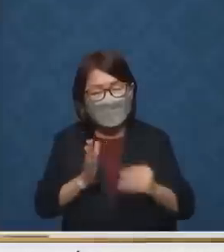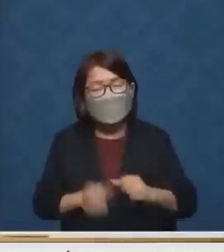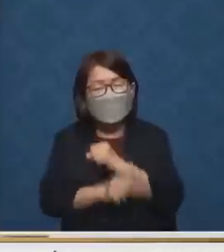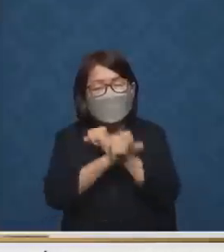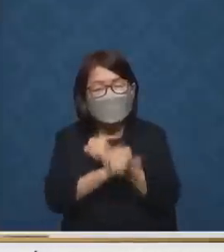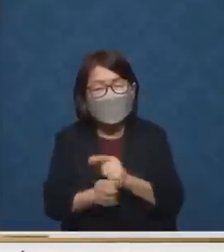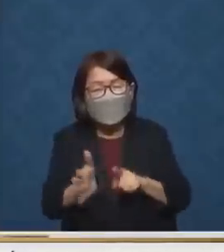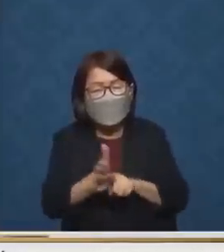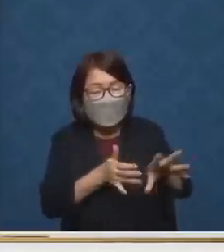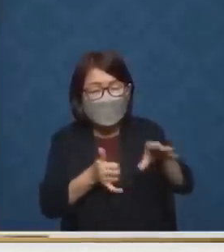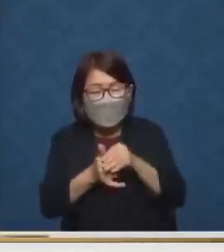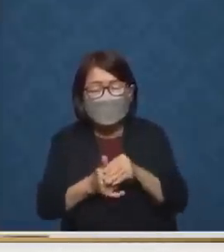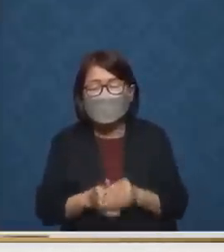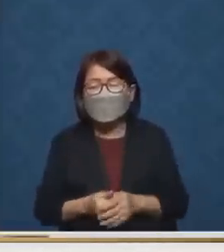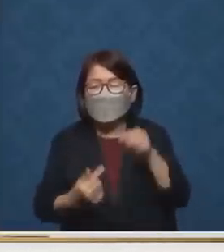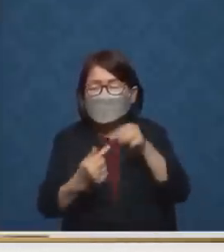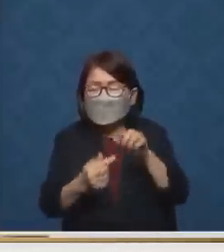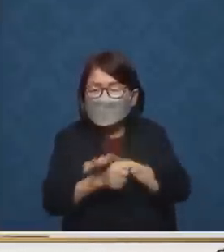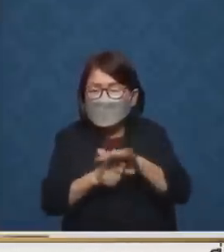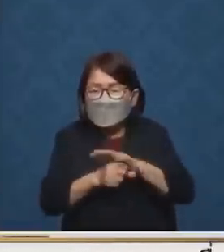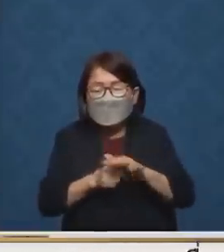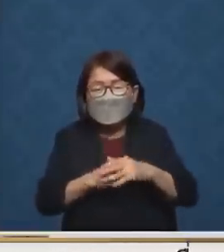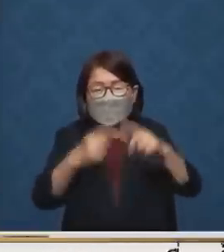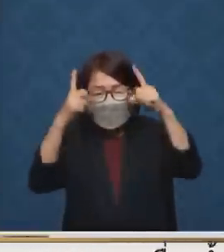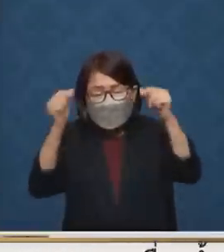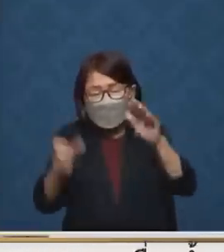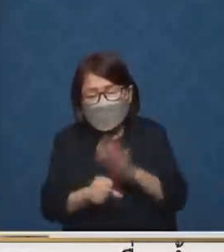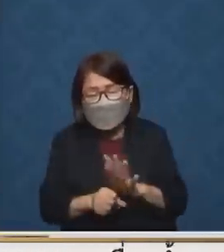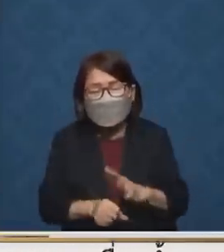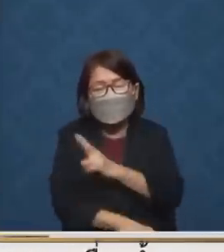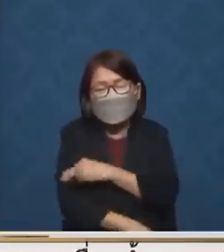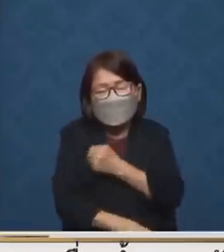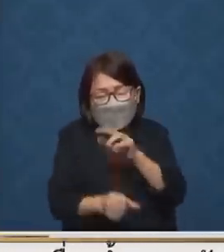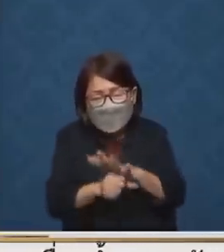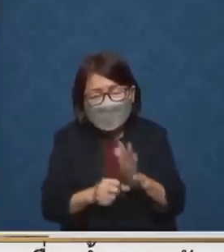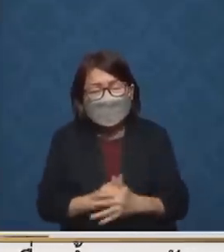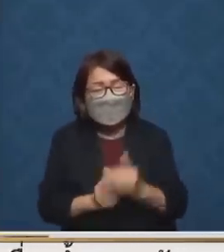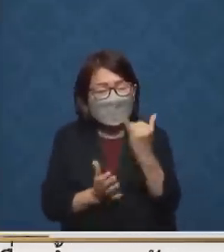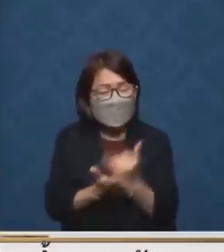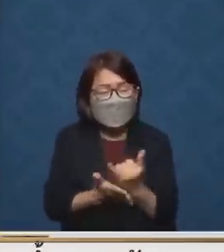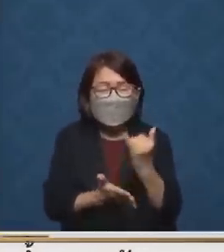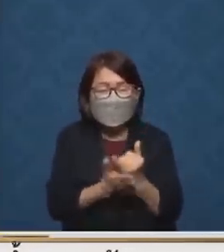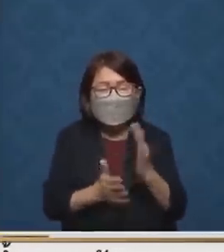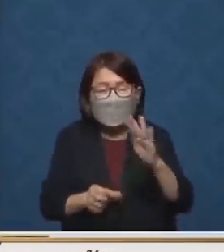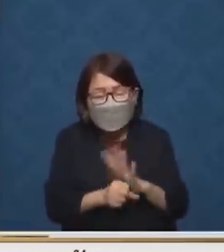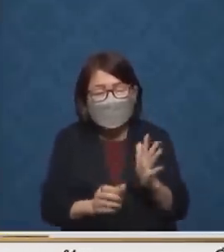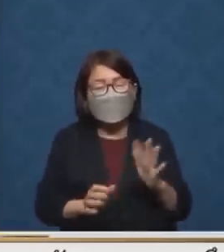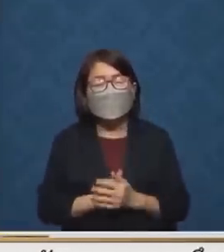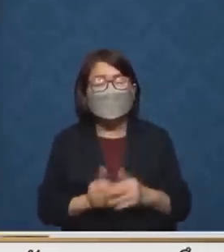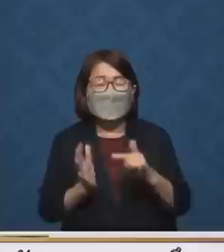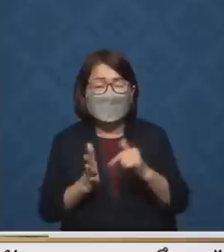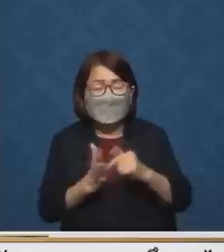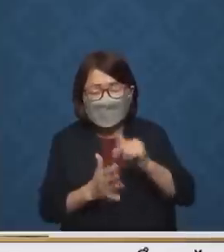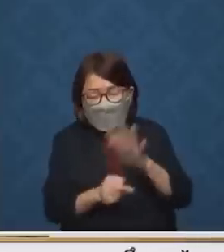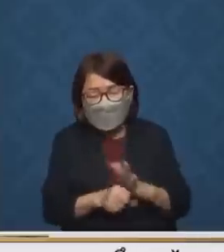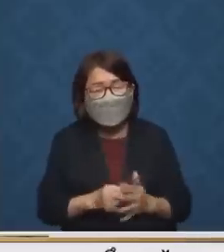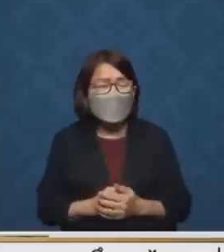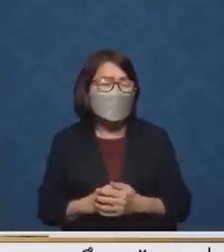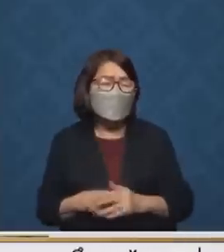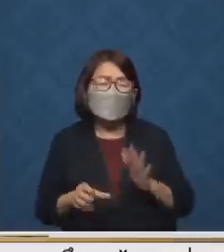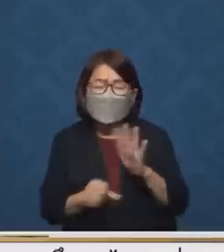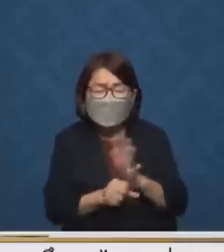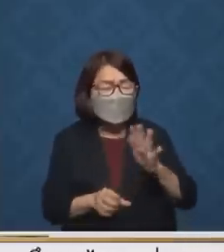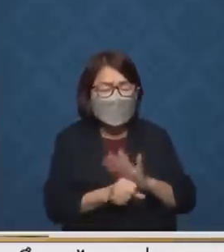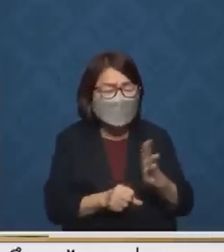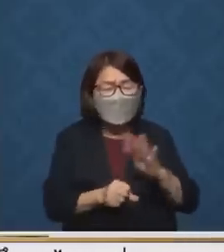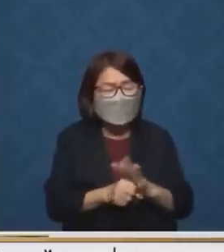ช่งนั้น พยาบาลก็ขาดหมอ ก็ขาดเตียง ก็ขาดยาก็ขาดอะไร ก็ขาดทั้งหมด พี่น้องประชาชนเดื